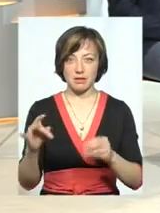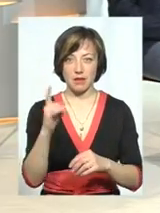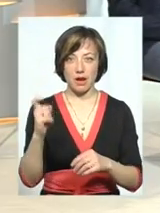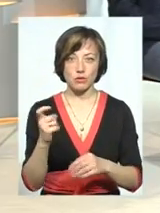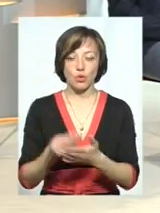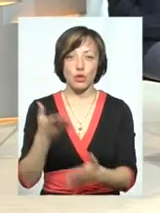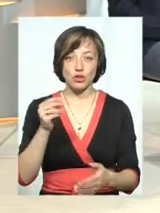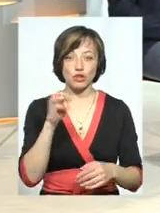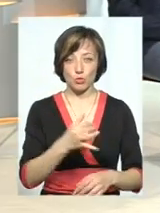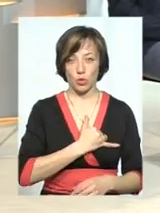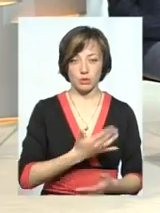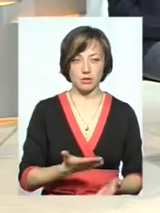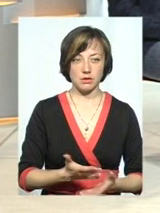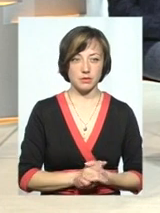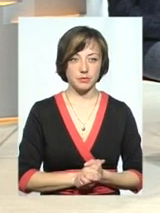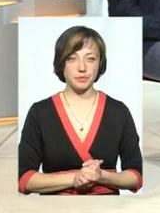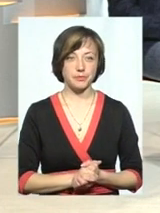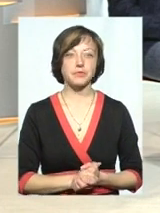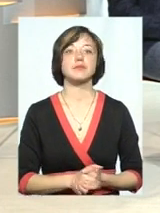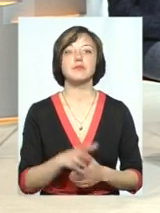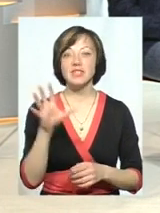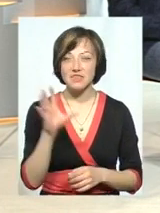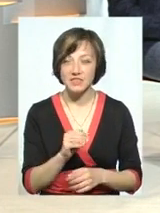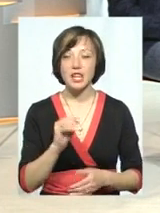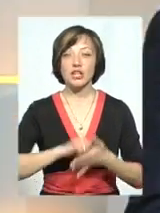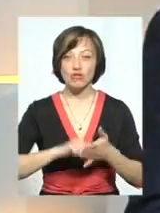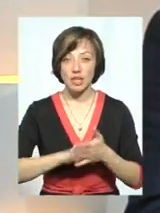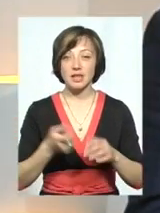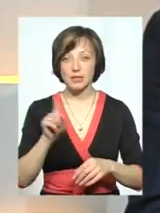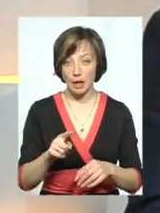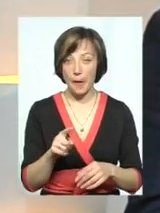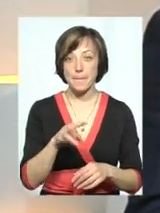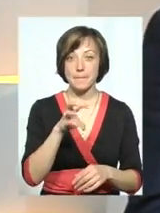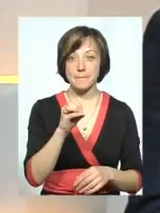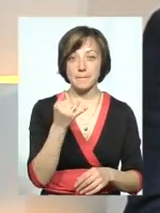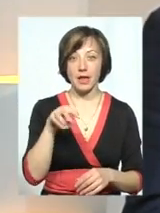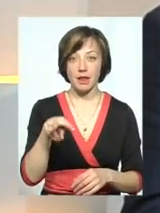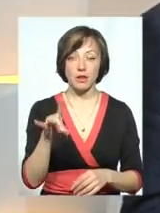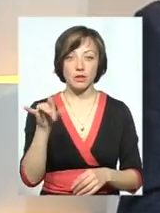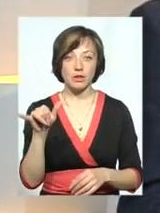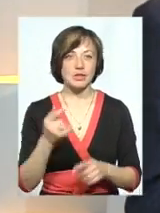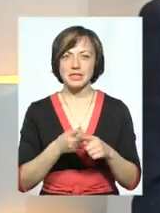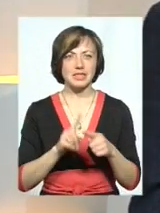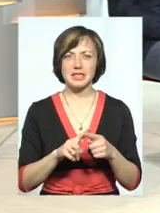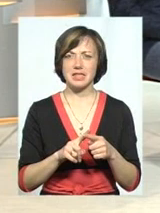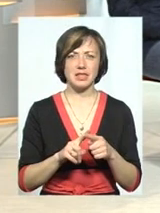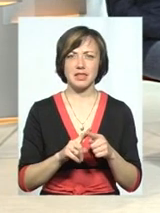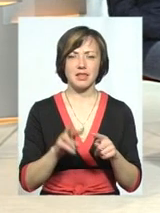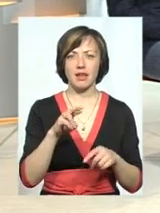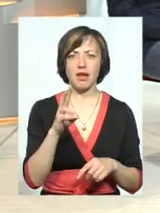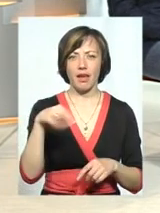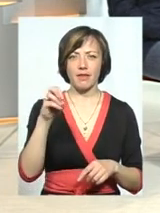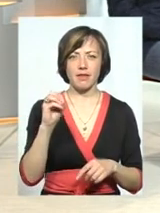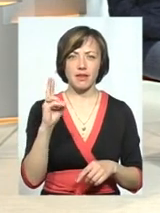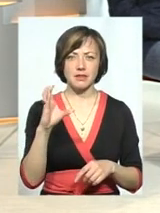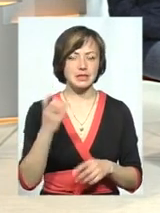вона дорожча та реклама, чим у нас. І все через те, що якраз Mail.ru... Ні, це не перевірені. Яндекс, це не